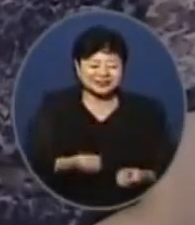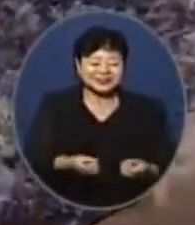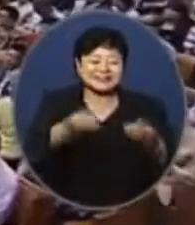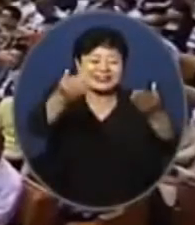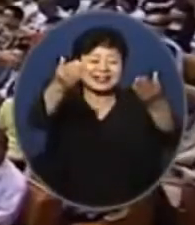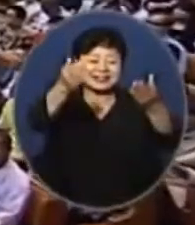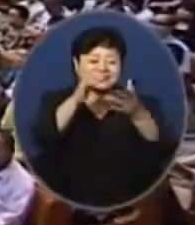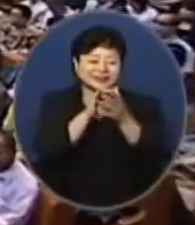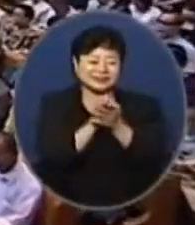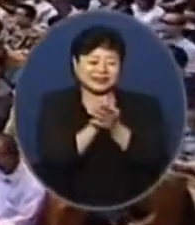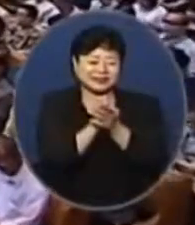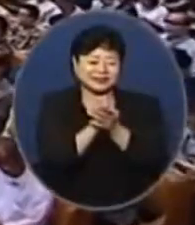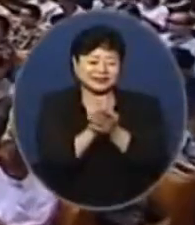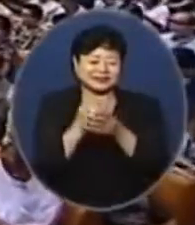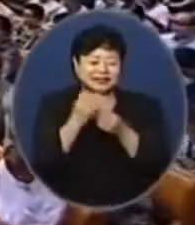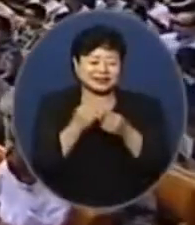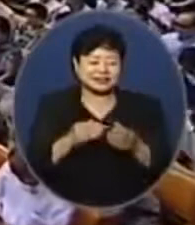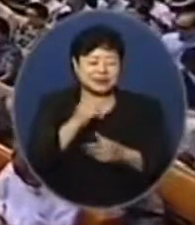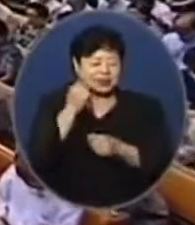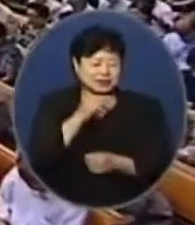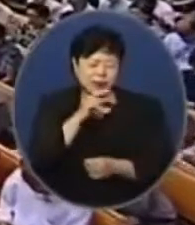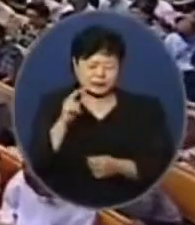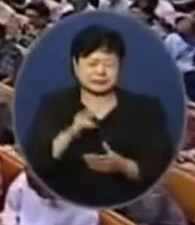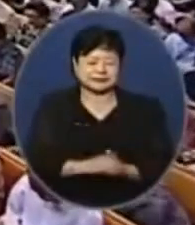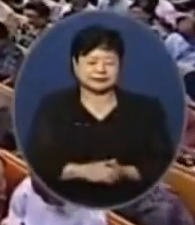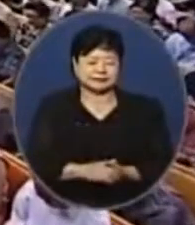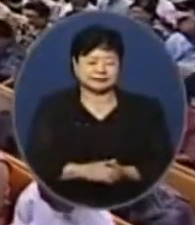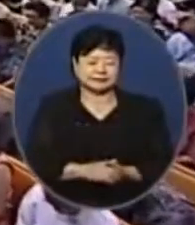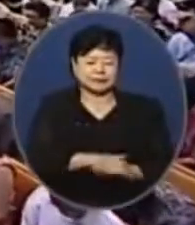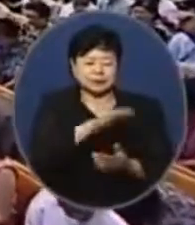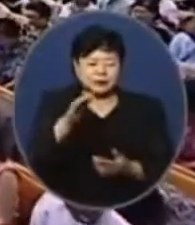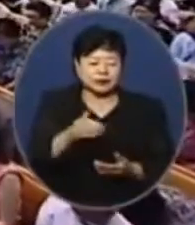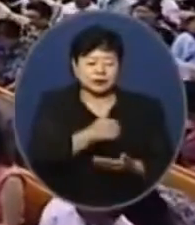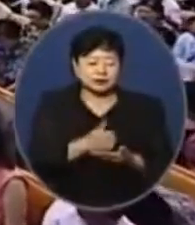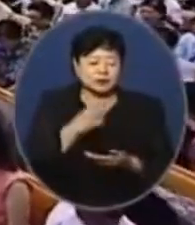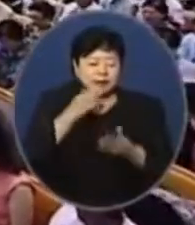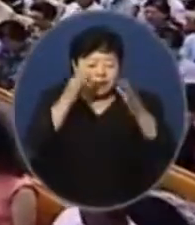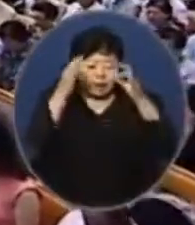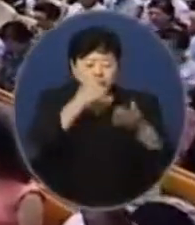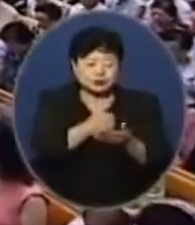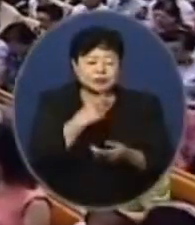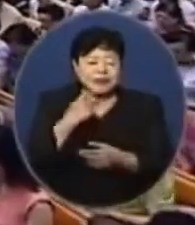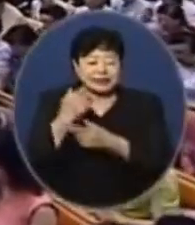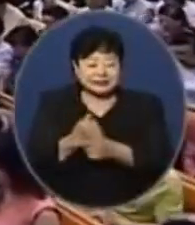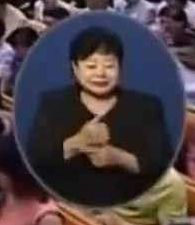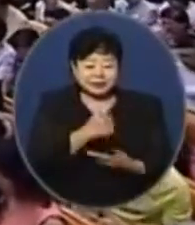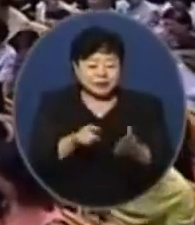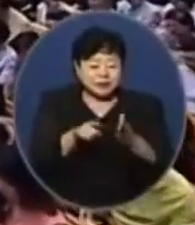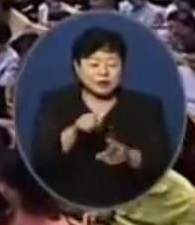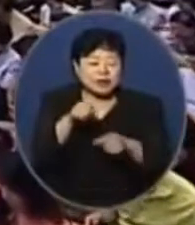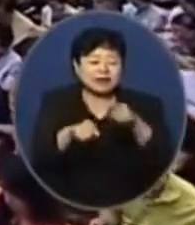축원합니다. 기도하겠습니다. 사랑과 은혜와 자비가 무한하신 하나님 아버지, 우리가 주님만 바라봅니다. 주님만 의지합니다. 주님만